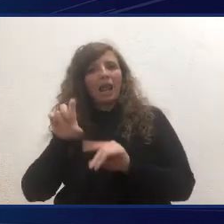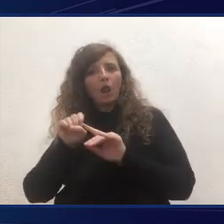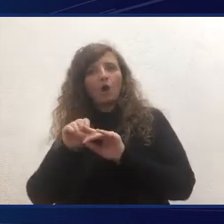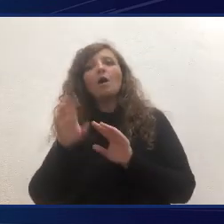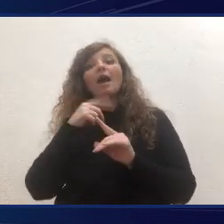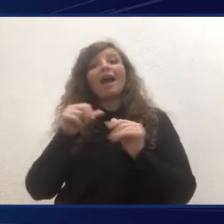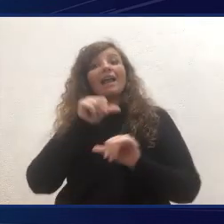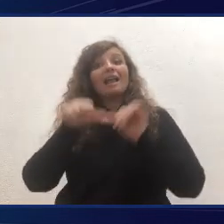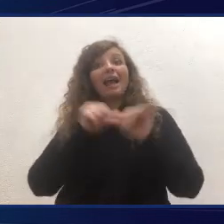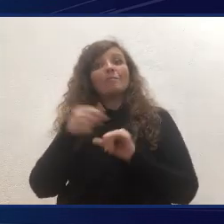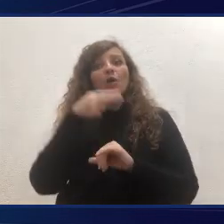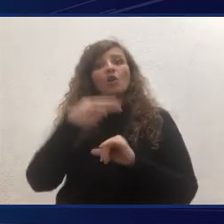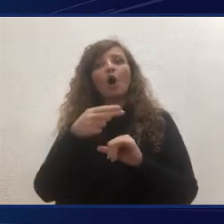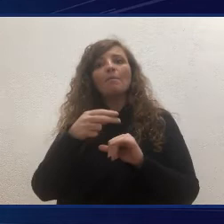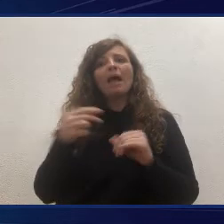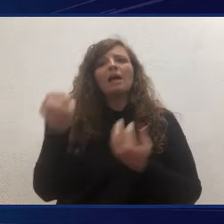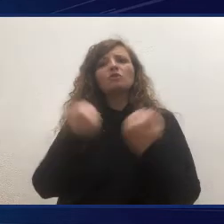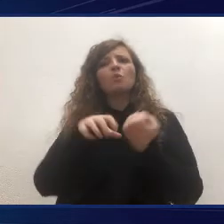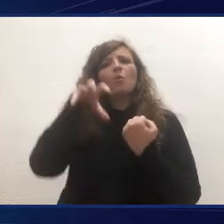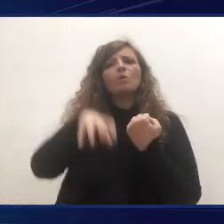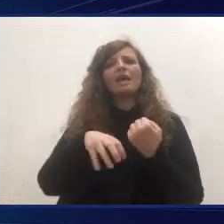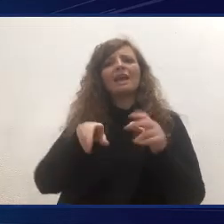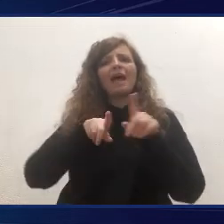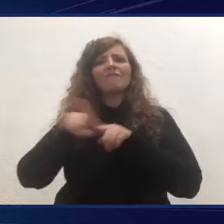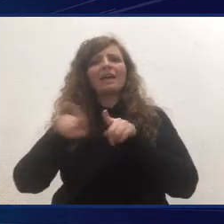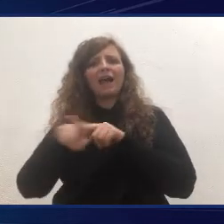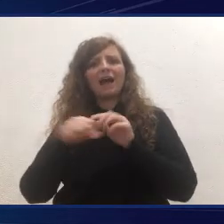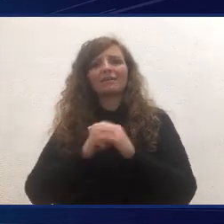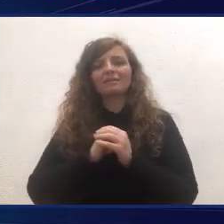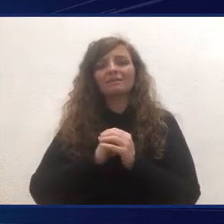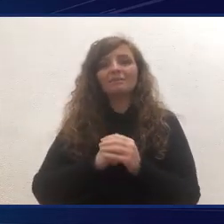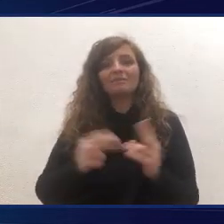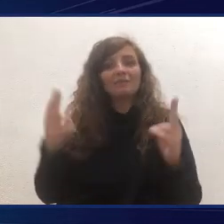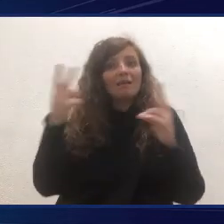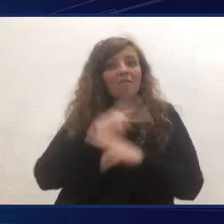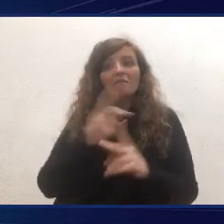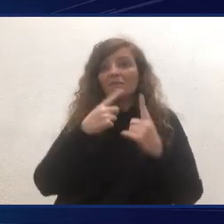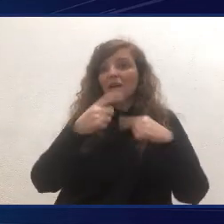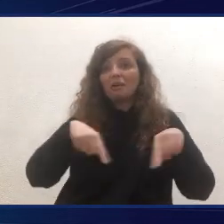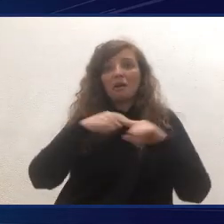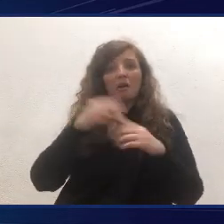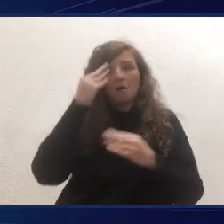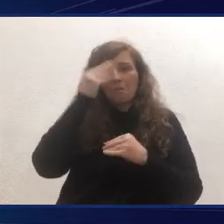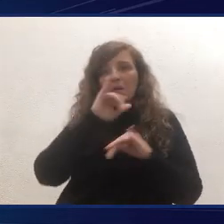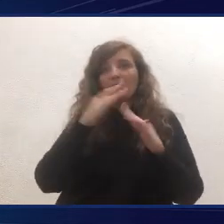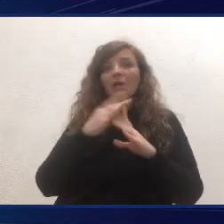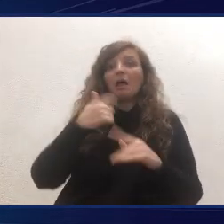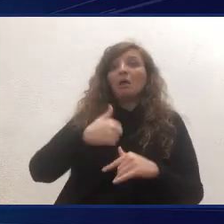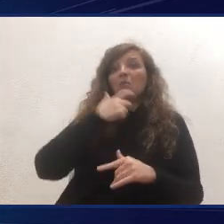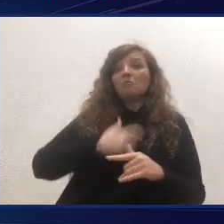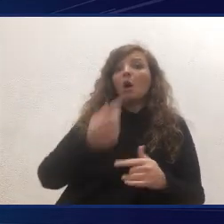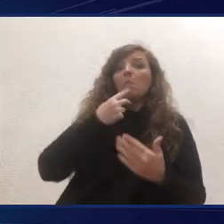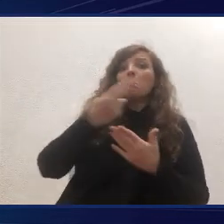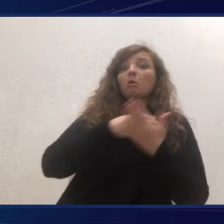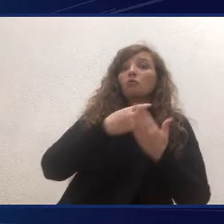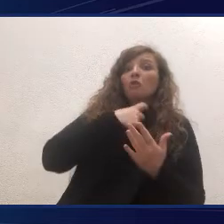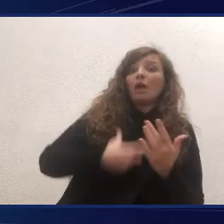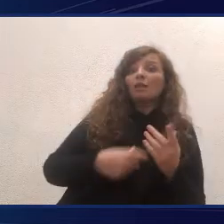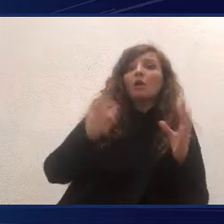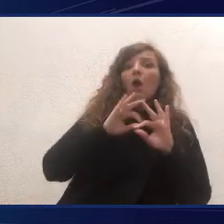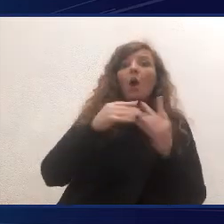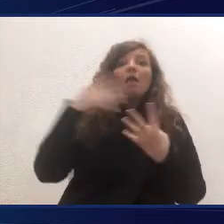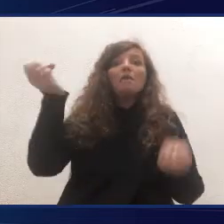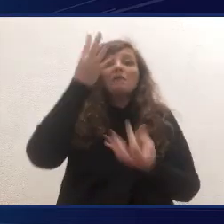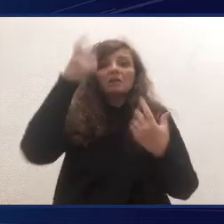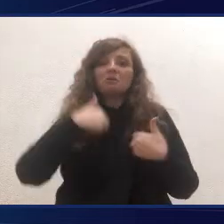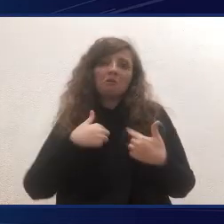a Maranello e cambio il nome in Scuderia Ferrari. Non mi sono mai considerato un progettista,